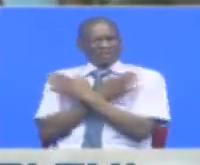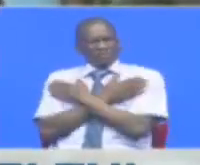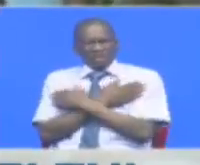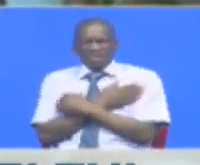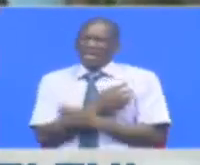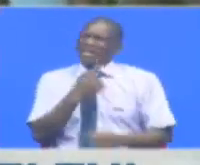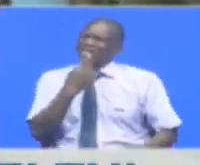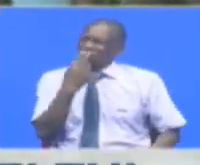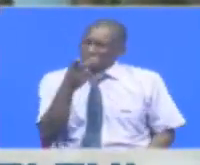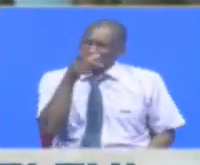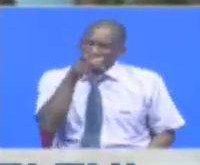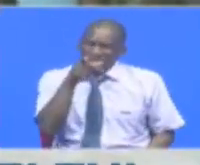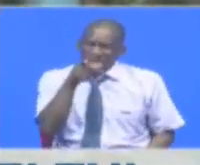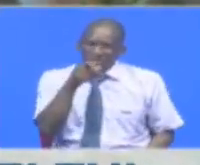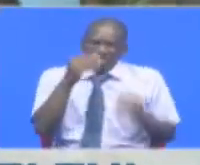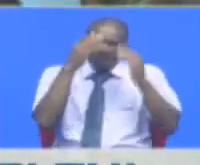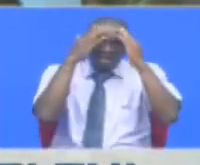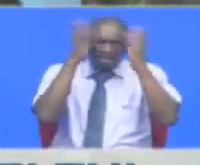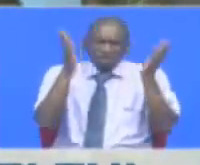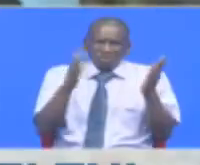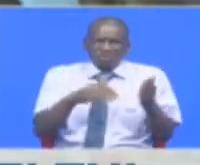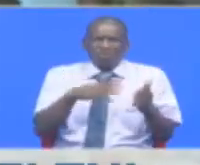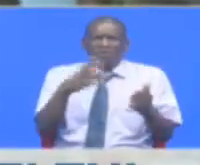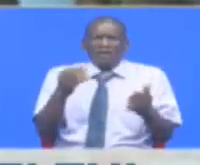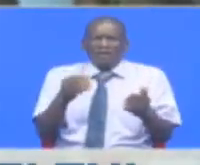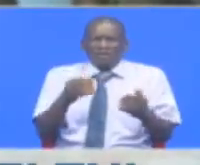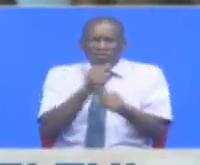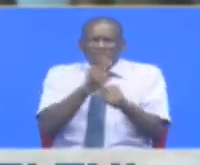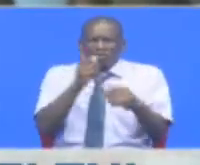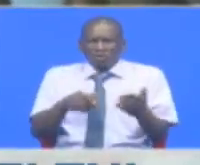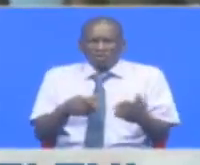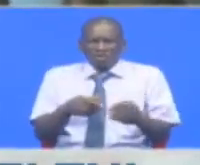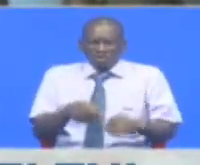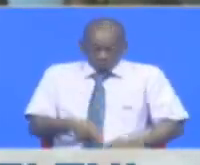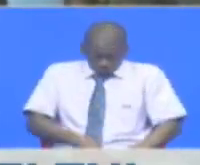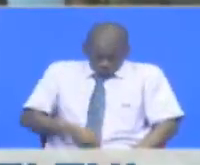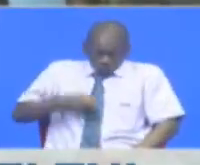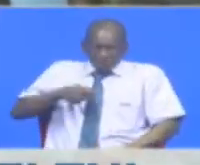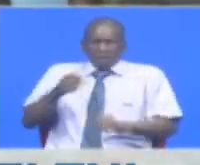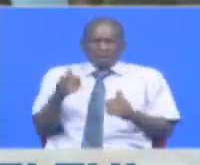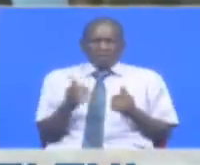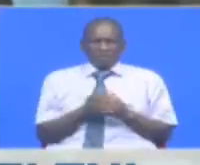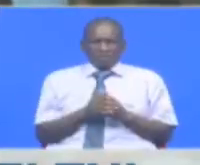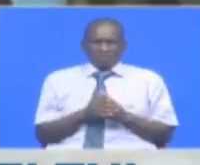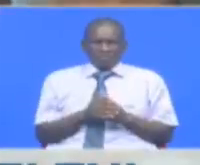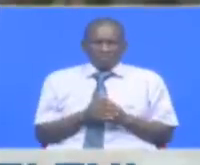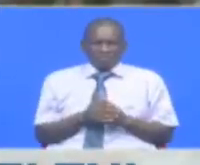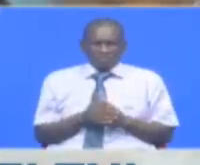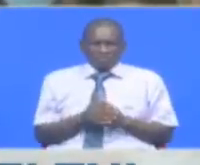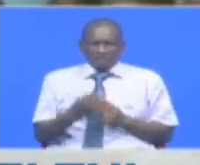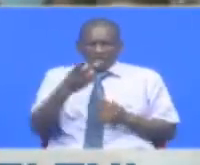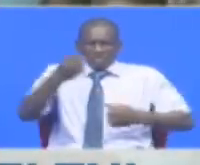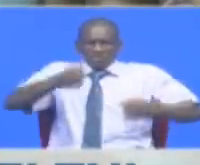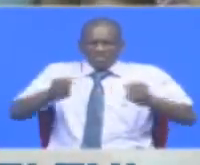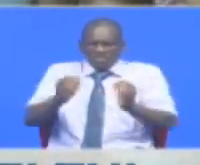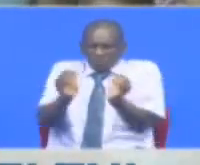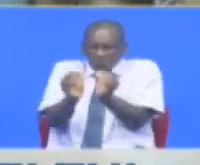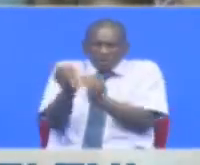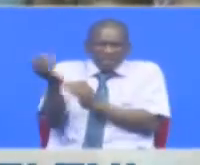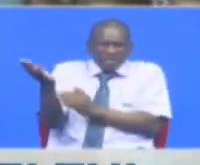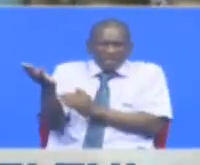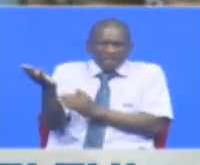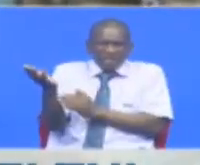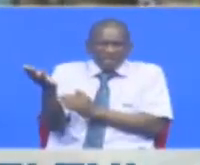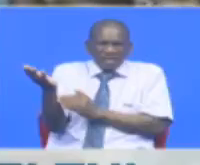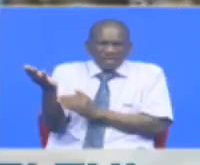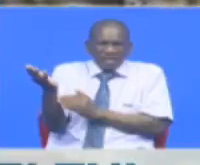nikaona sijui alienda kujisaidia na alikuwa hajafunga siku. Mimi naona gari yake ndogo iko ndani